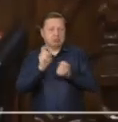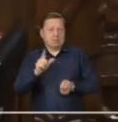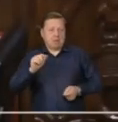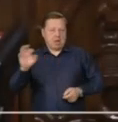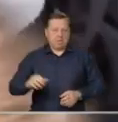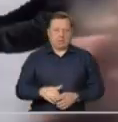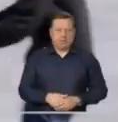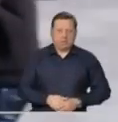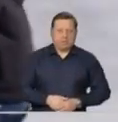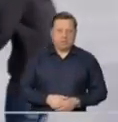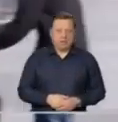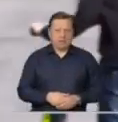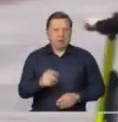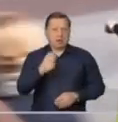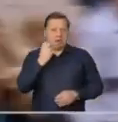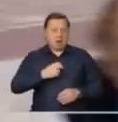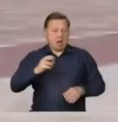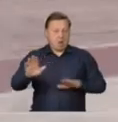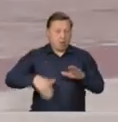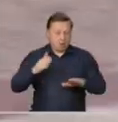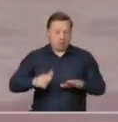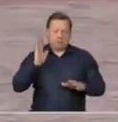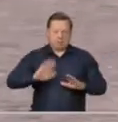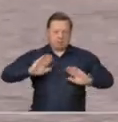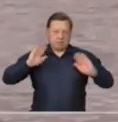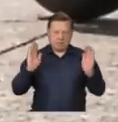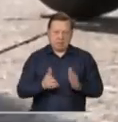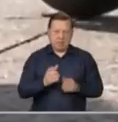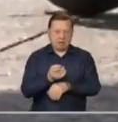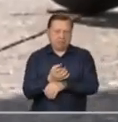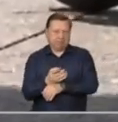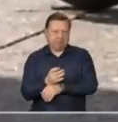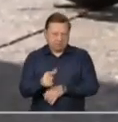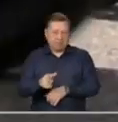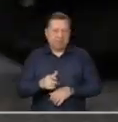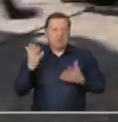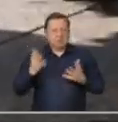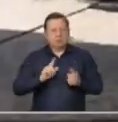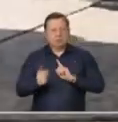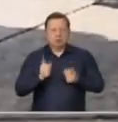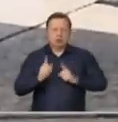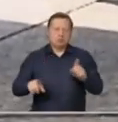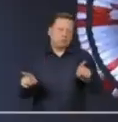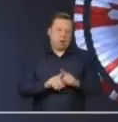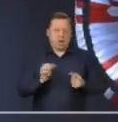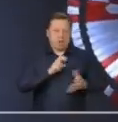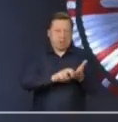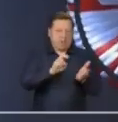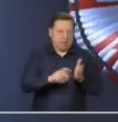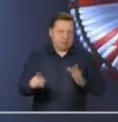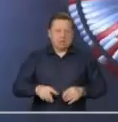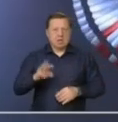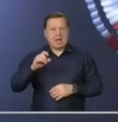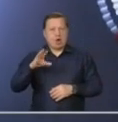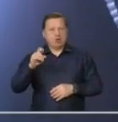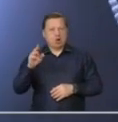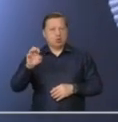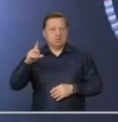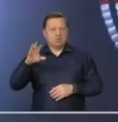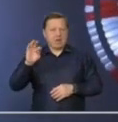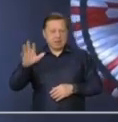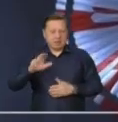Obywatelska. Elektryczne hulajnogi zwolnią. Posłowie chcą, by po chodniku poruszały się z prędkością pieszego. Słowa Teodora Roosevelta poleciały